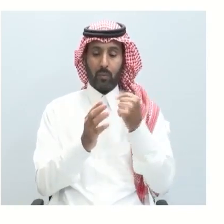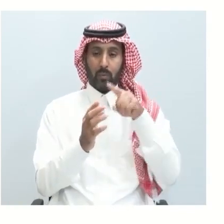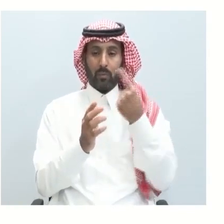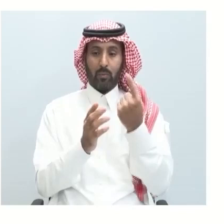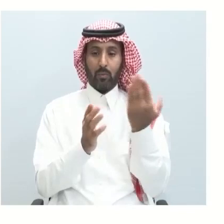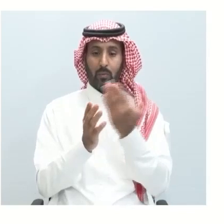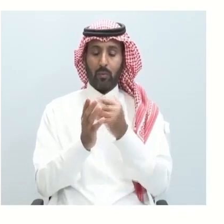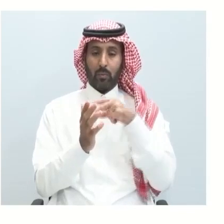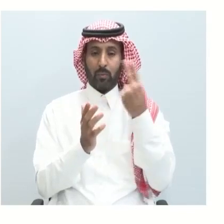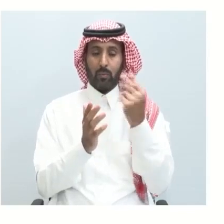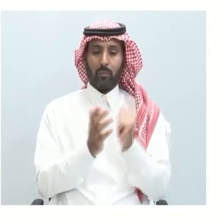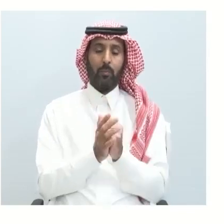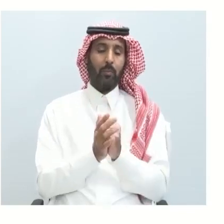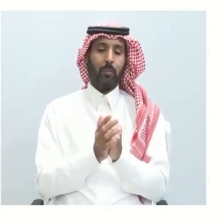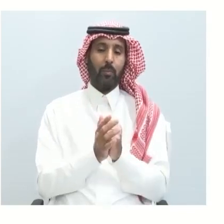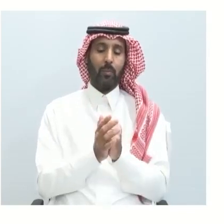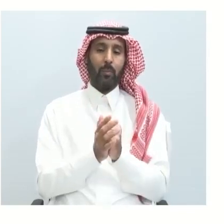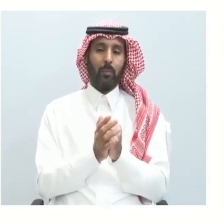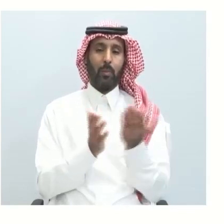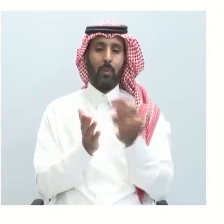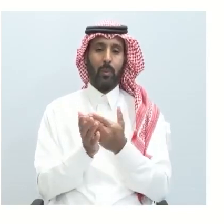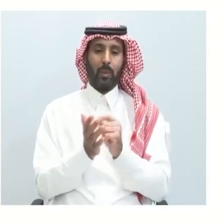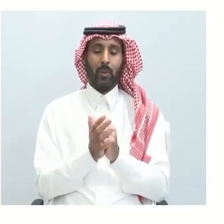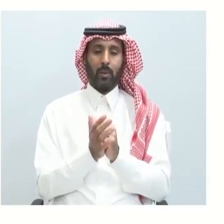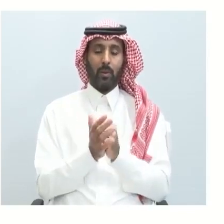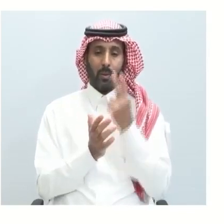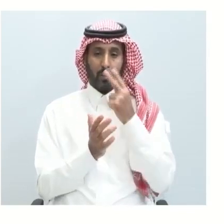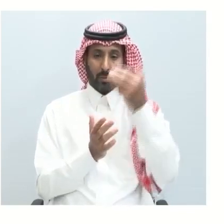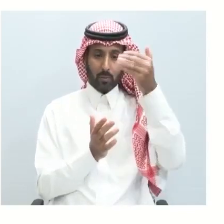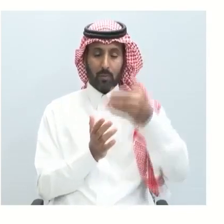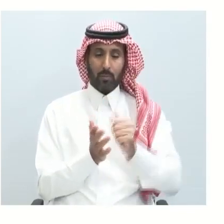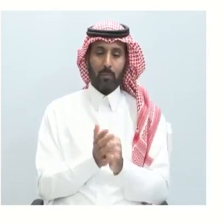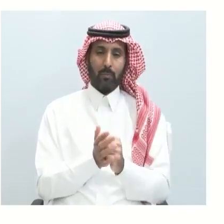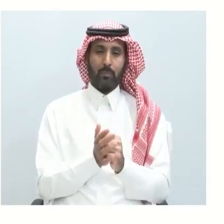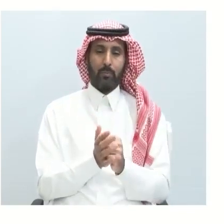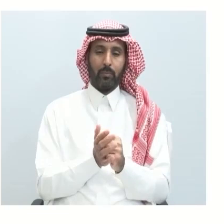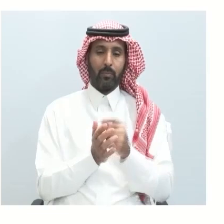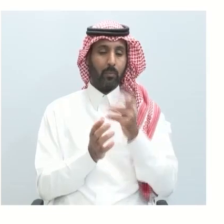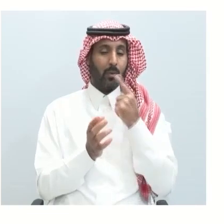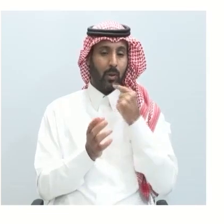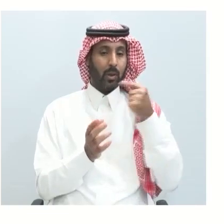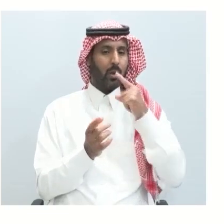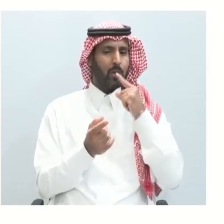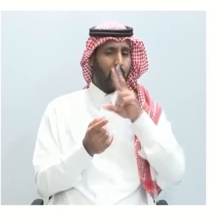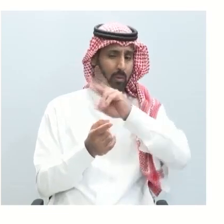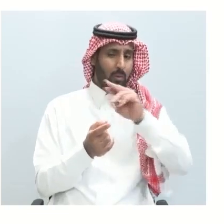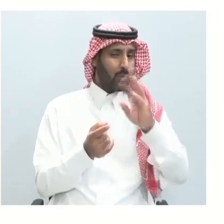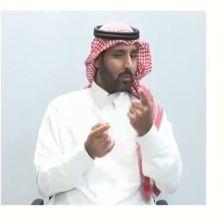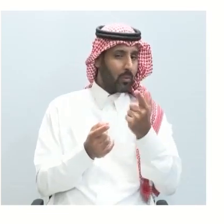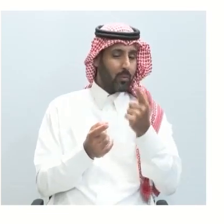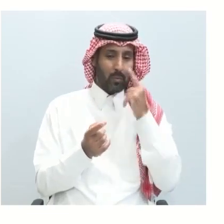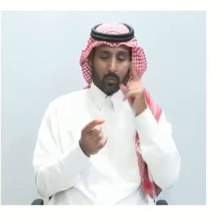واحد هنا اثنان اذا ركز الان ما معنى كلمه متجانس